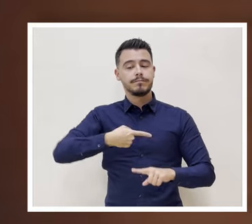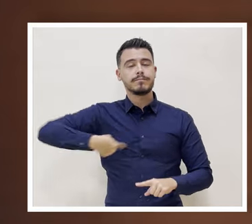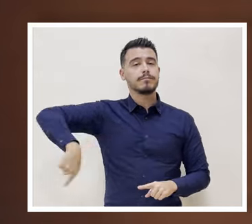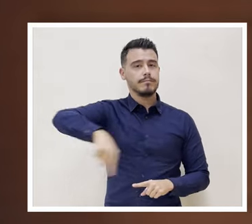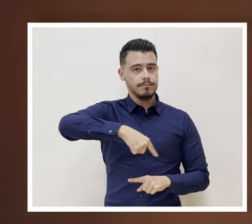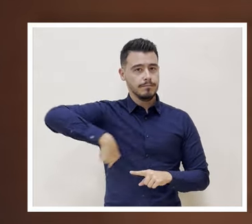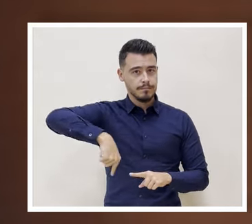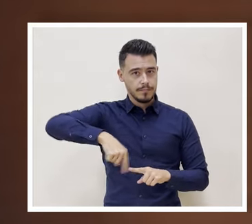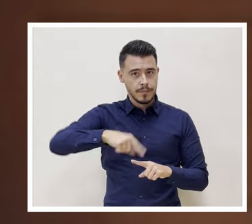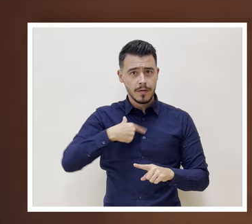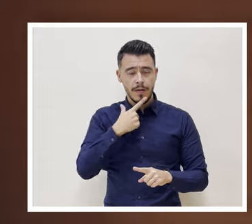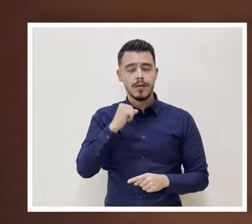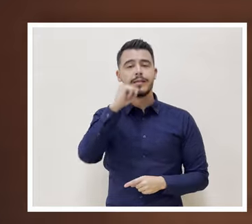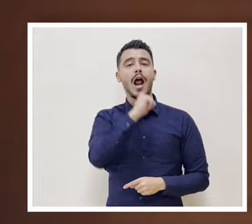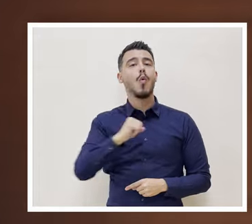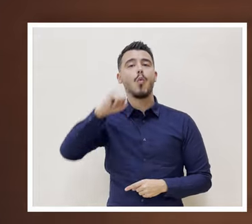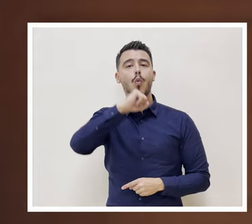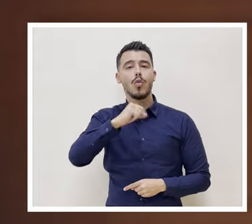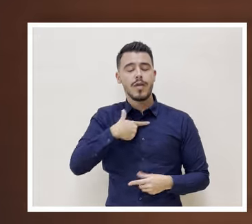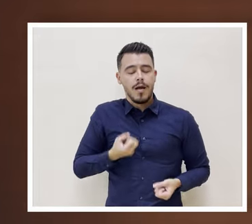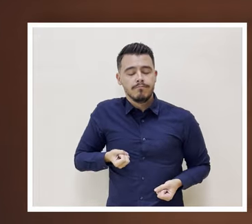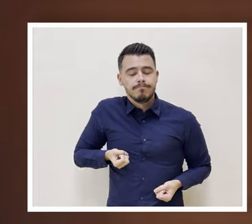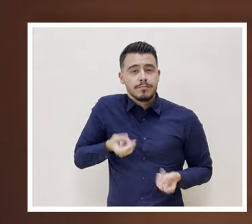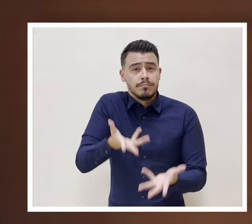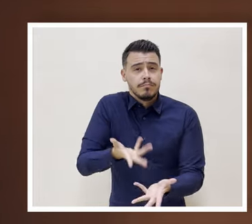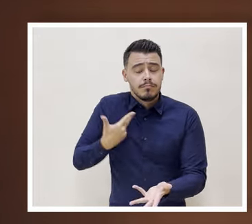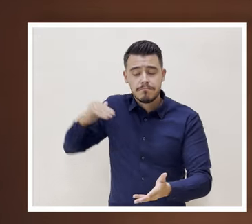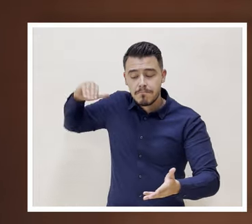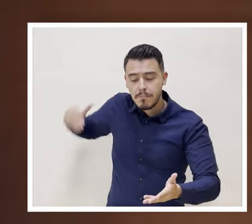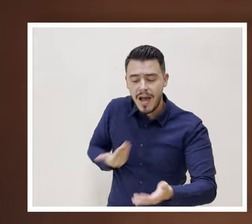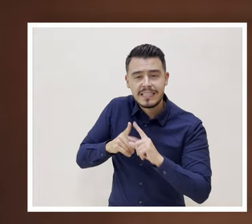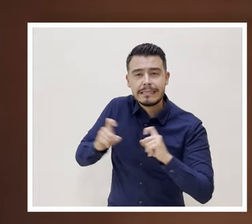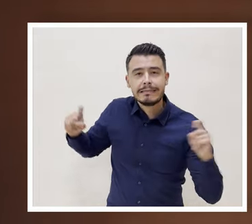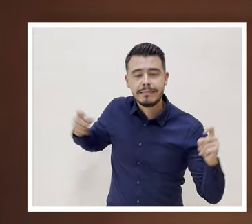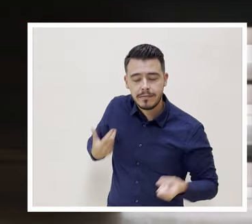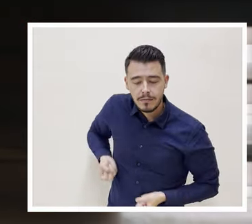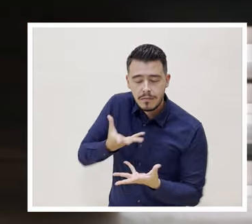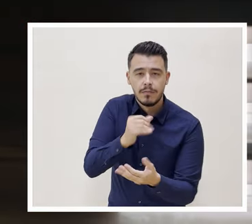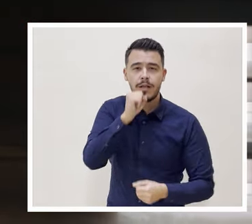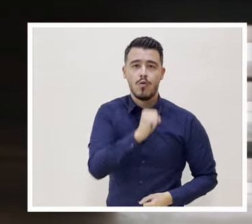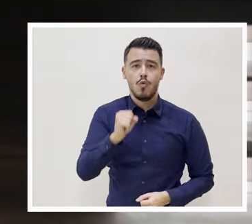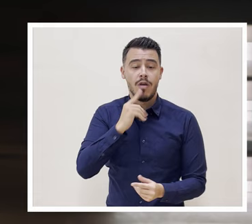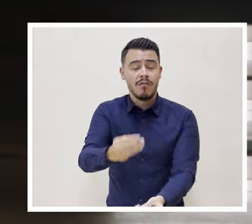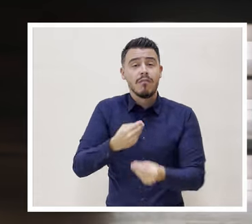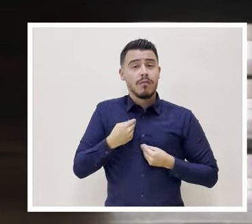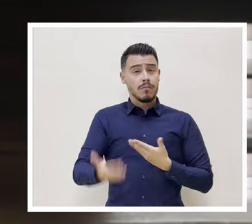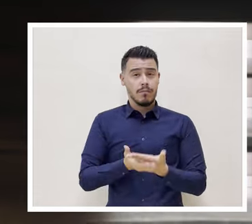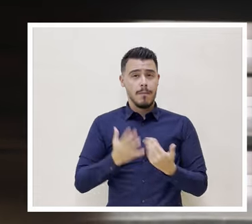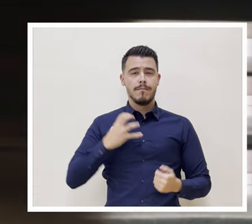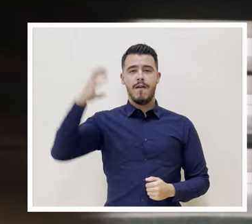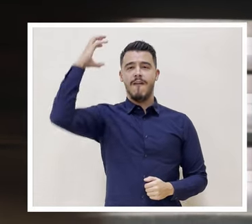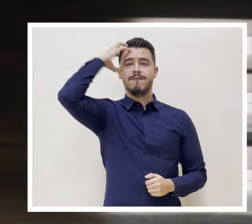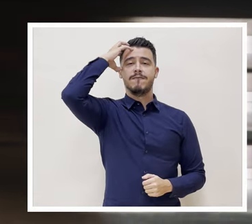Έλληνες είμαστε λαός που στα τραγούδια του αποτυπώνει τα βιώματά του. Με αυτά κρατά ζωντανή τη